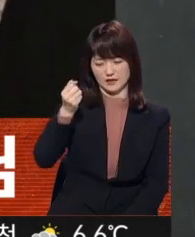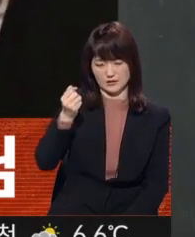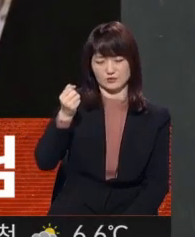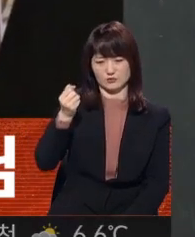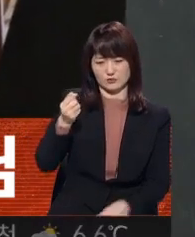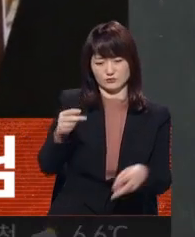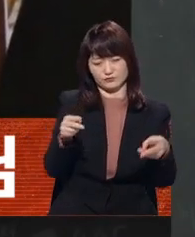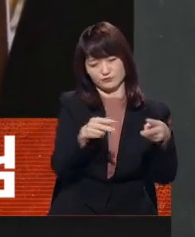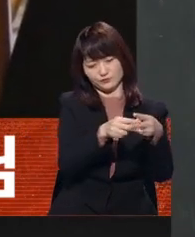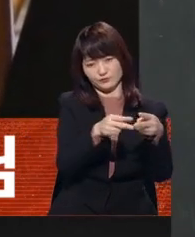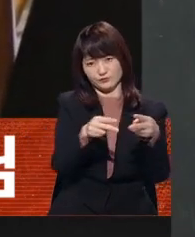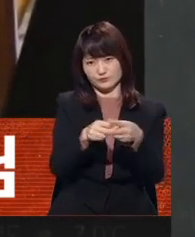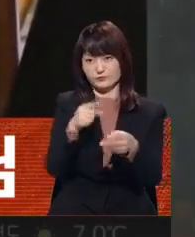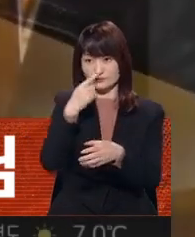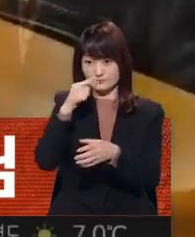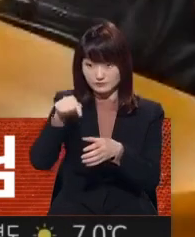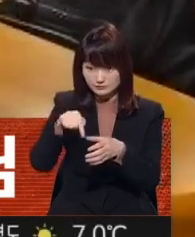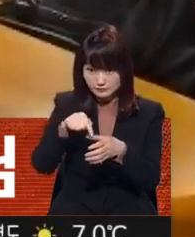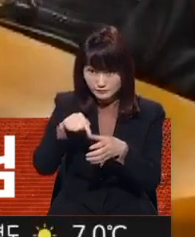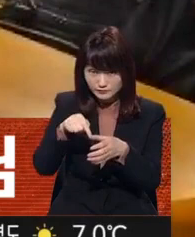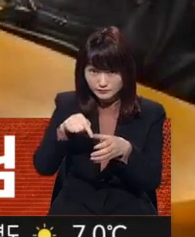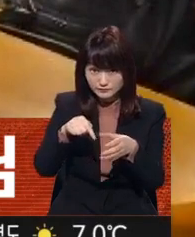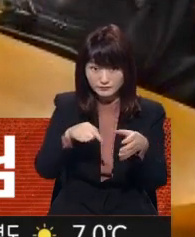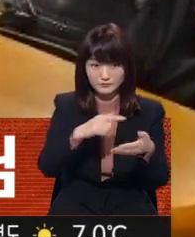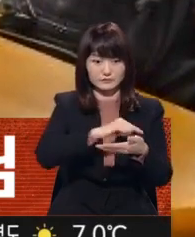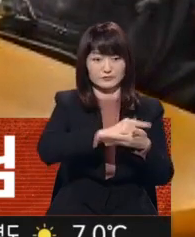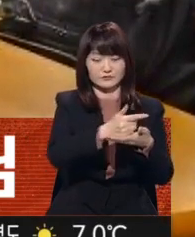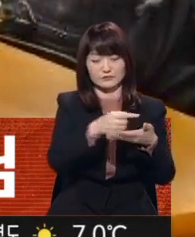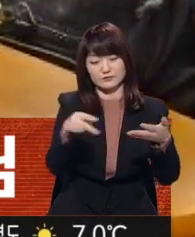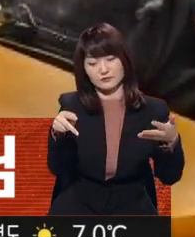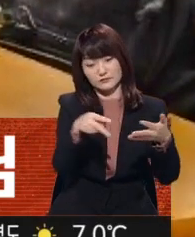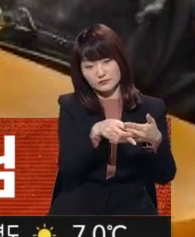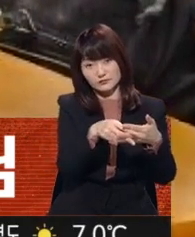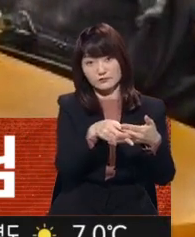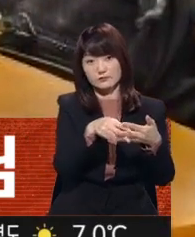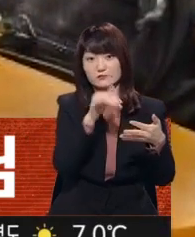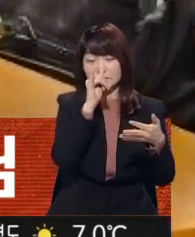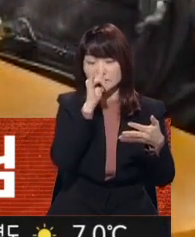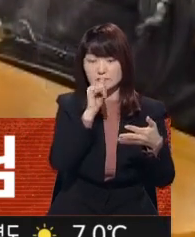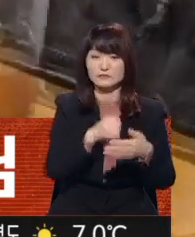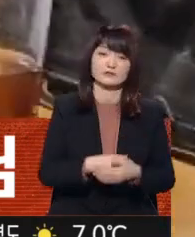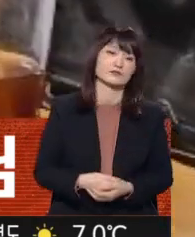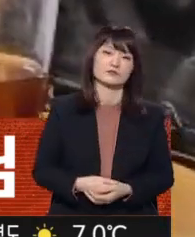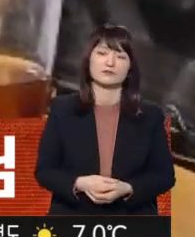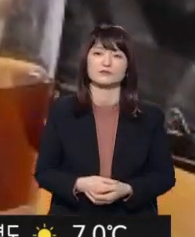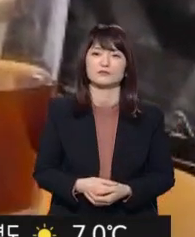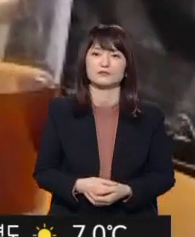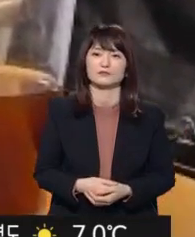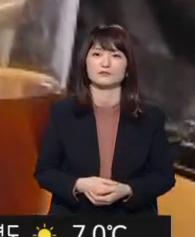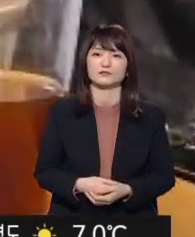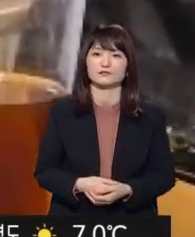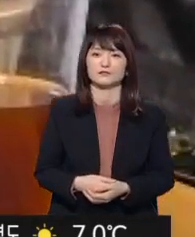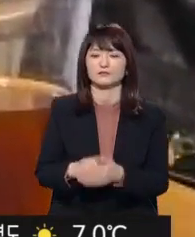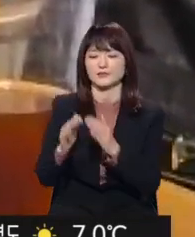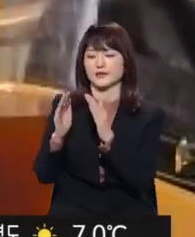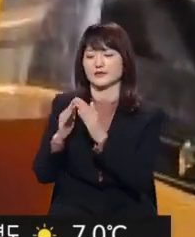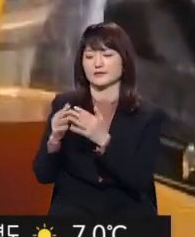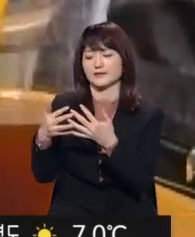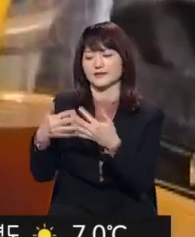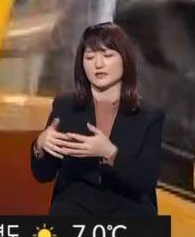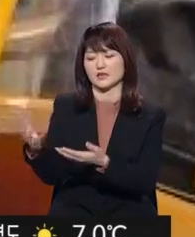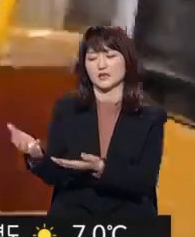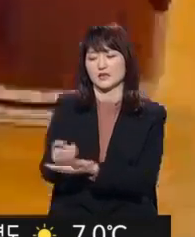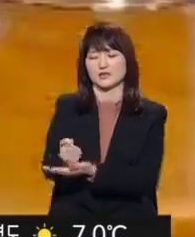양보해서 커피 마시면서 노트북 꽂아서 할 수 있어요 저도 급하게 기사 쓸 때는 그런 적이 있습니다 자 그런데 멀티탭을 집에서 들고 와서